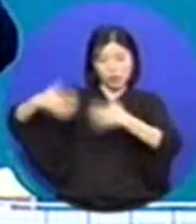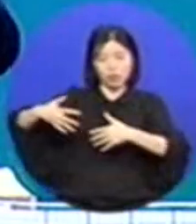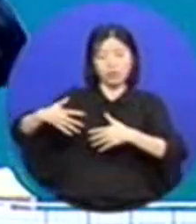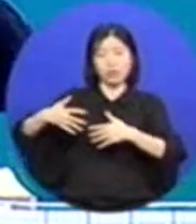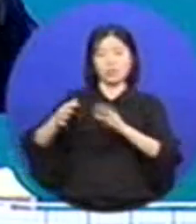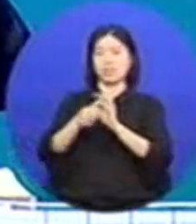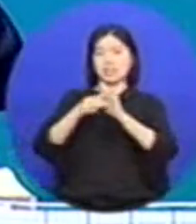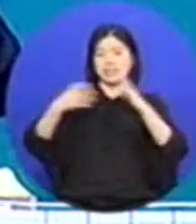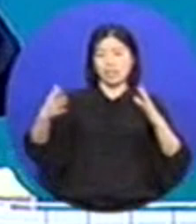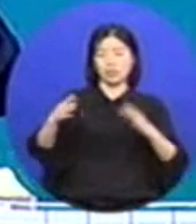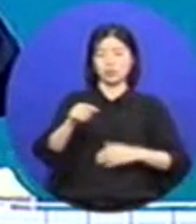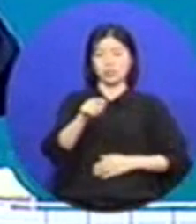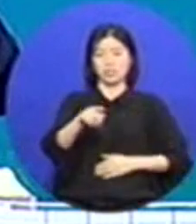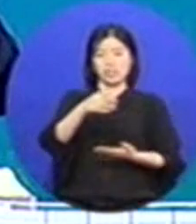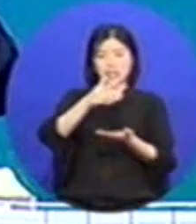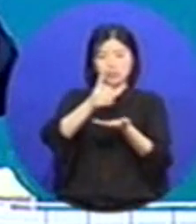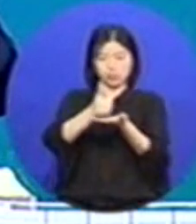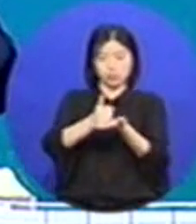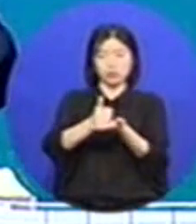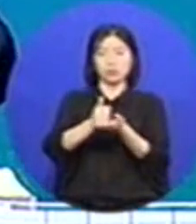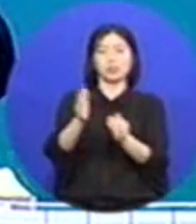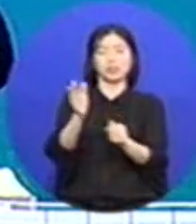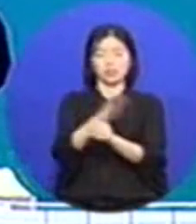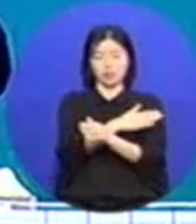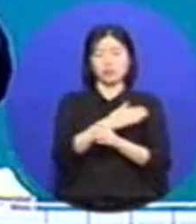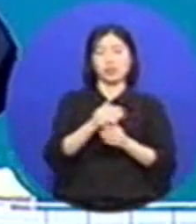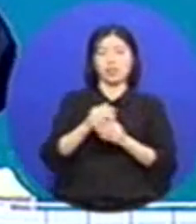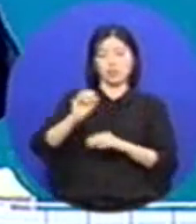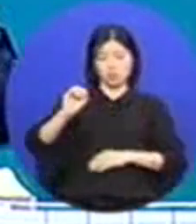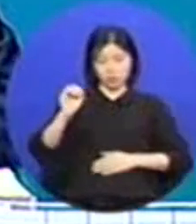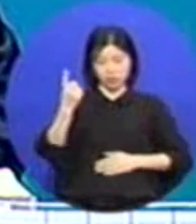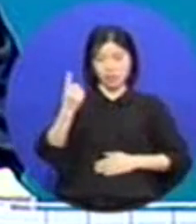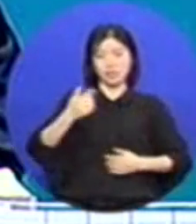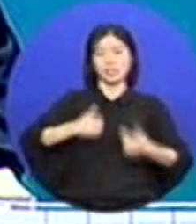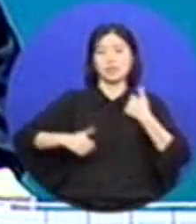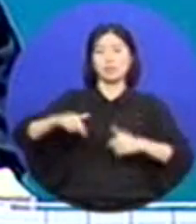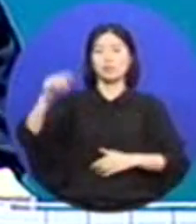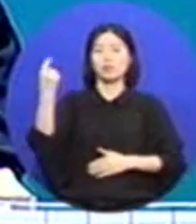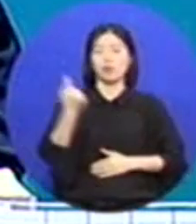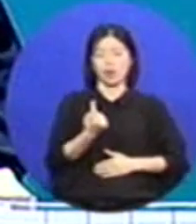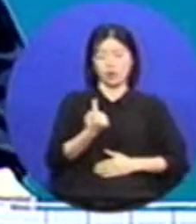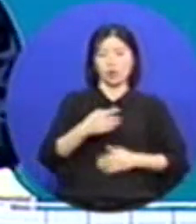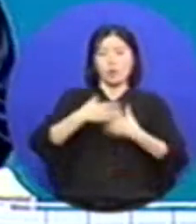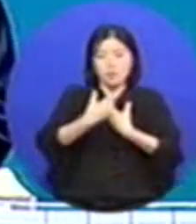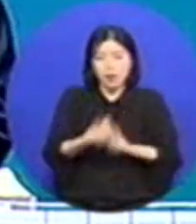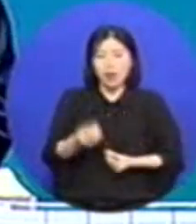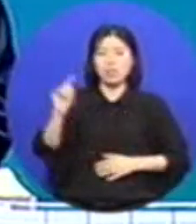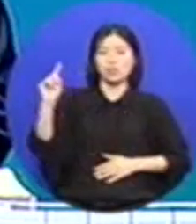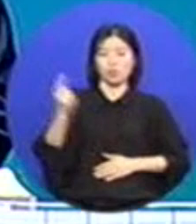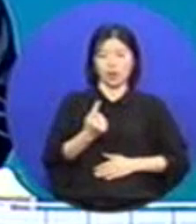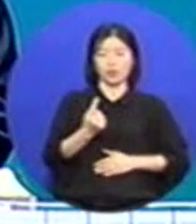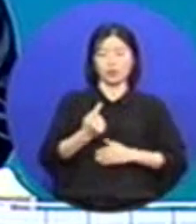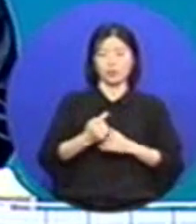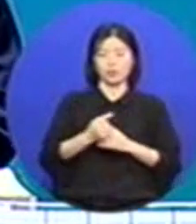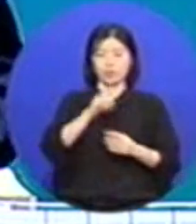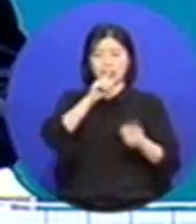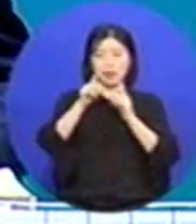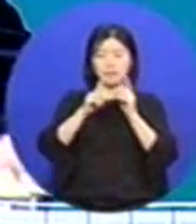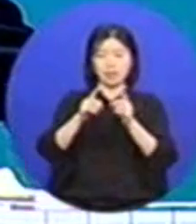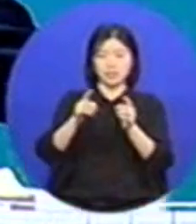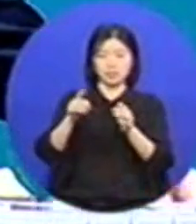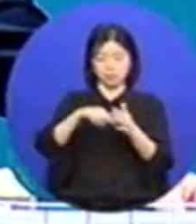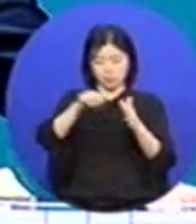분 으로 인한 평 암이 와요 그 분 으로 인한 기쁨이 와요 말씀에서도